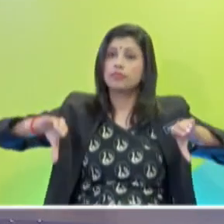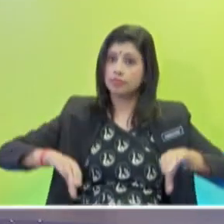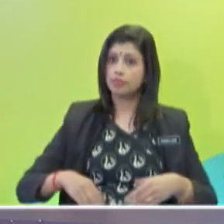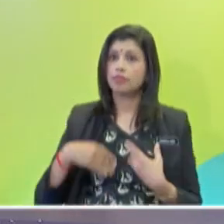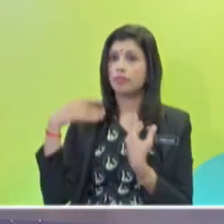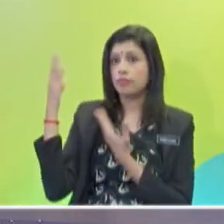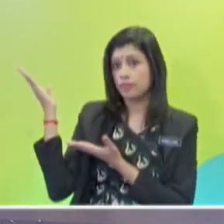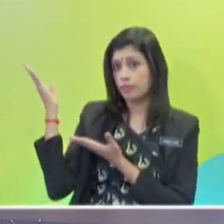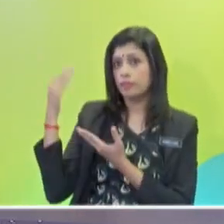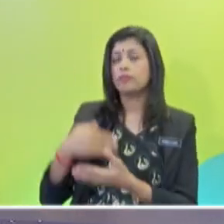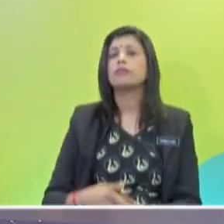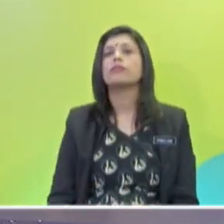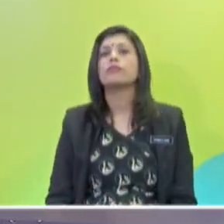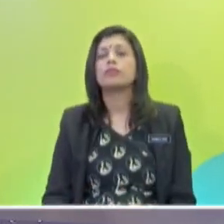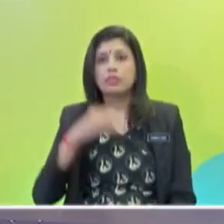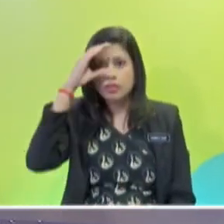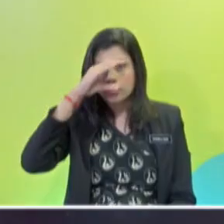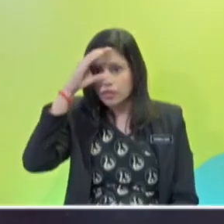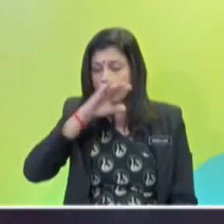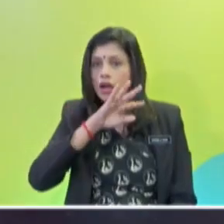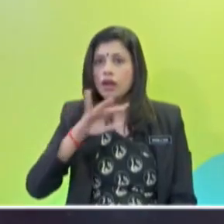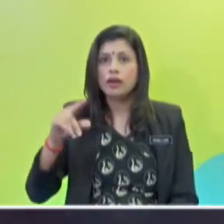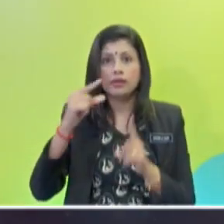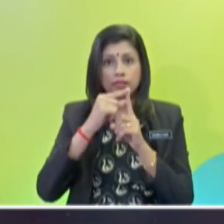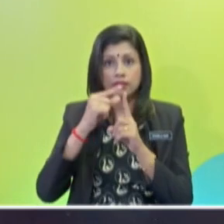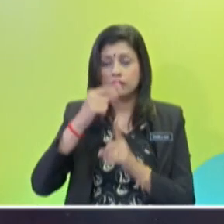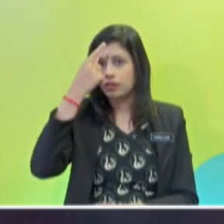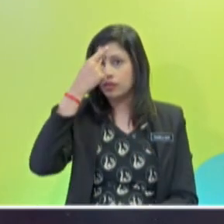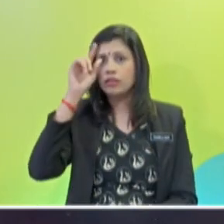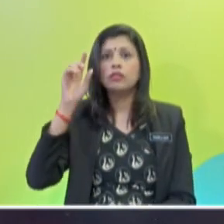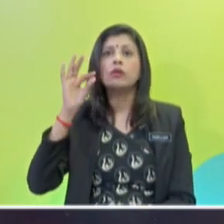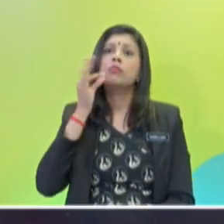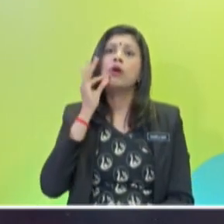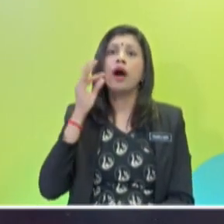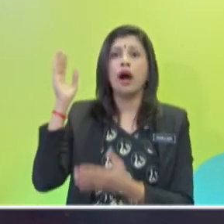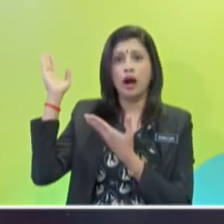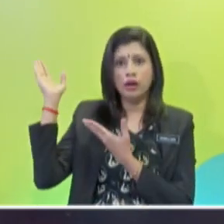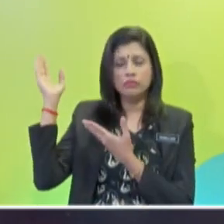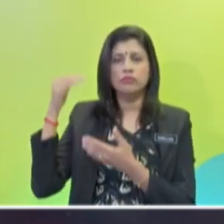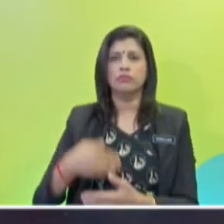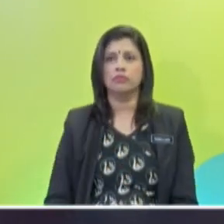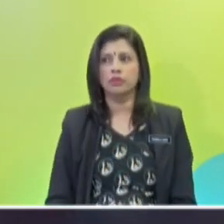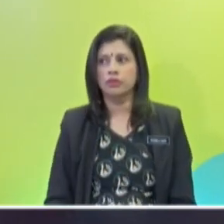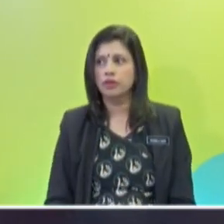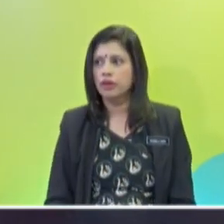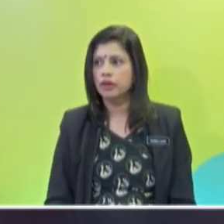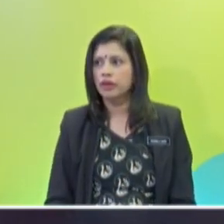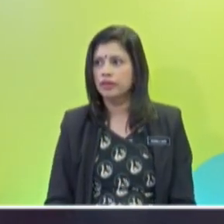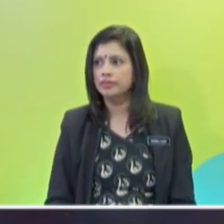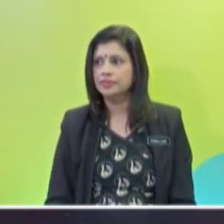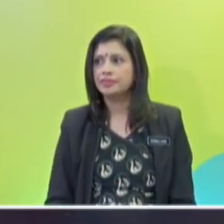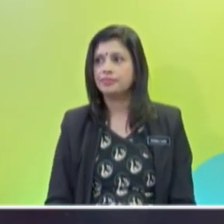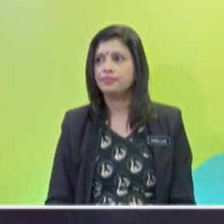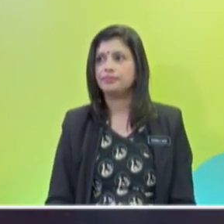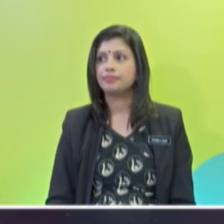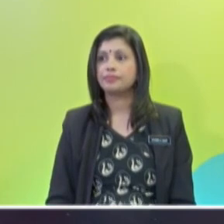bantu padankan nama buah-buahan yang di hadapan Amal? Kita mulakan dengan buah apa ke atas tu? Yang ini